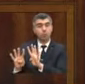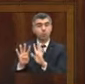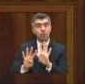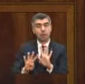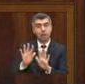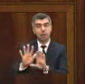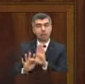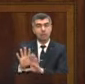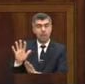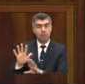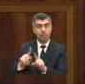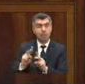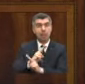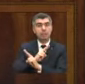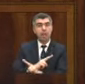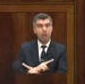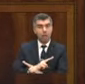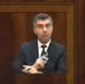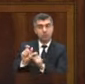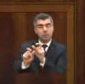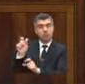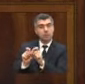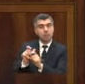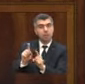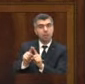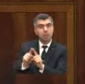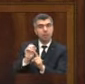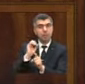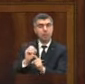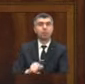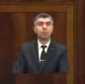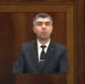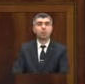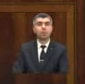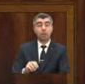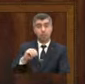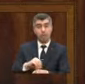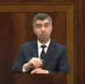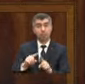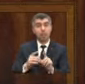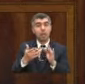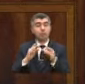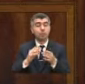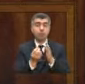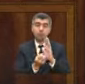99/15 بإحداث نظام المعاشات لفائدة المهنيين والعمال المستقلين. بغينا ندخلوا أكثر الرقمنة، وبغينا